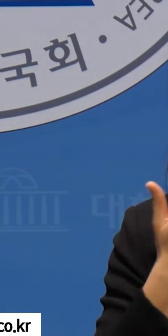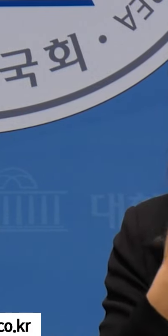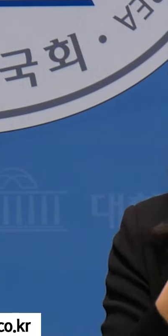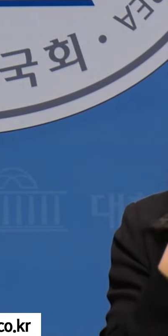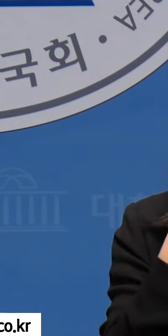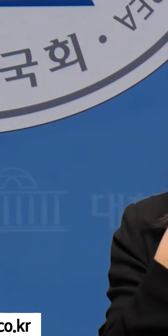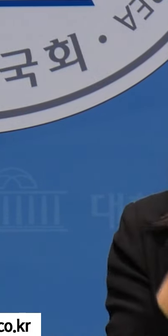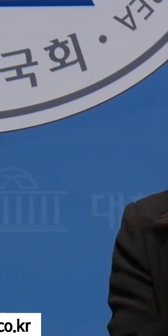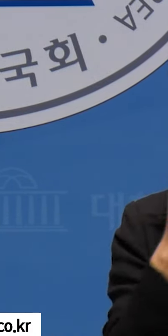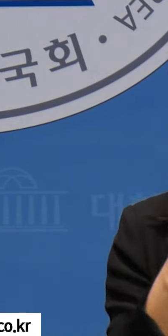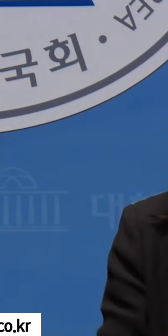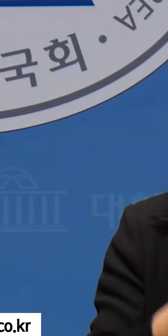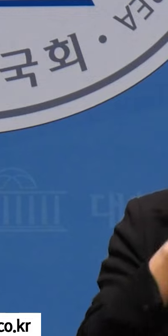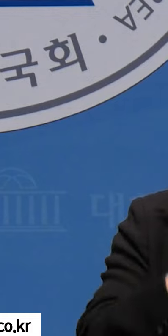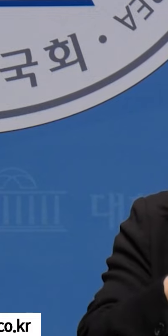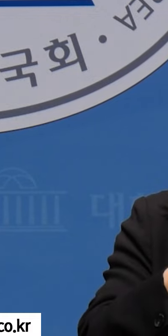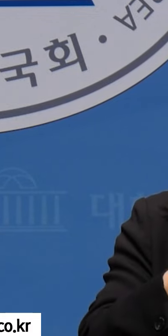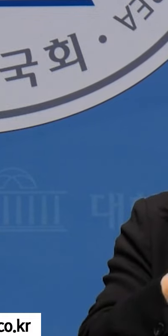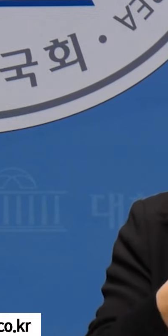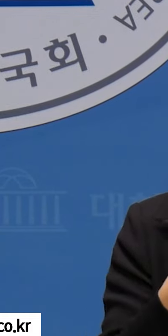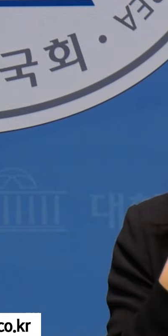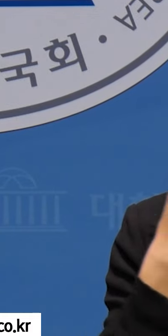서울시 산하기관인